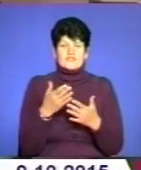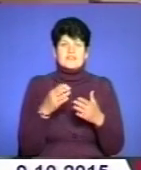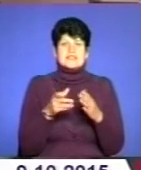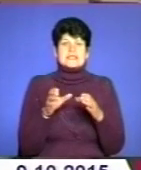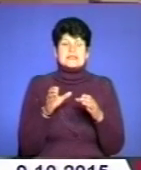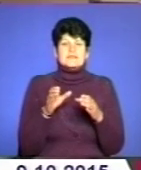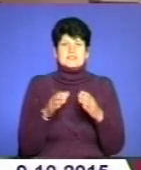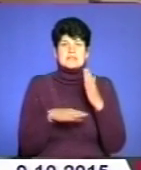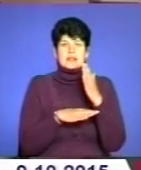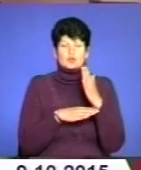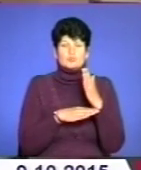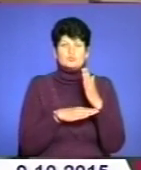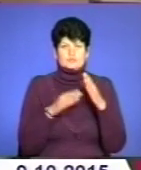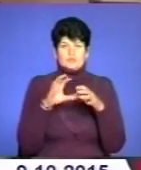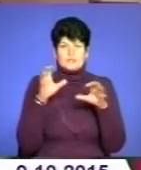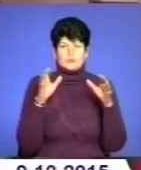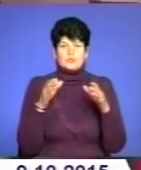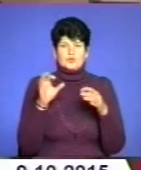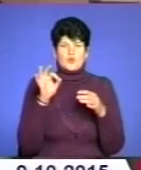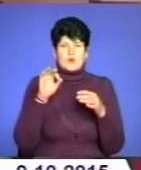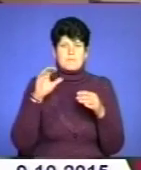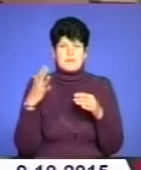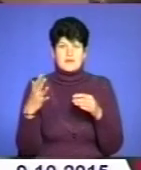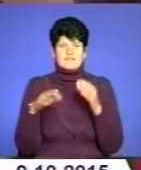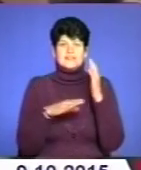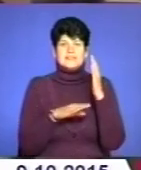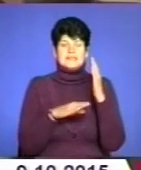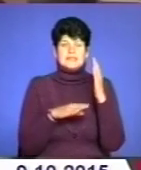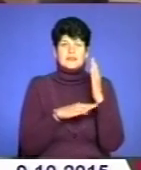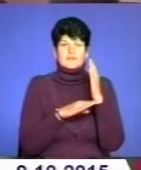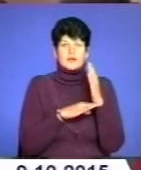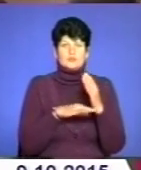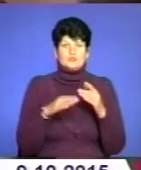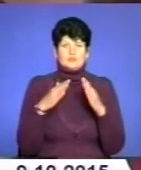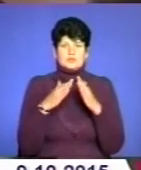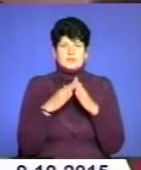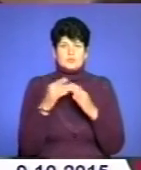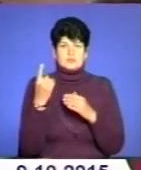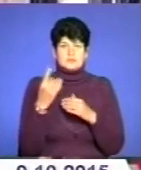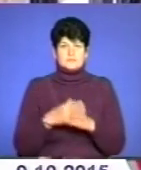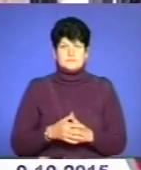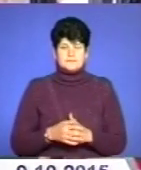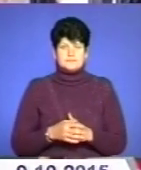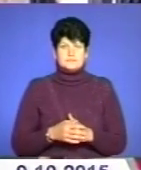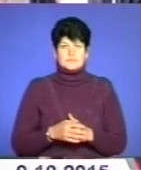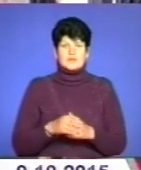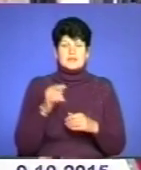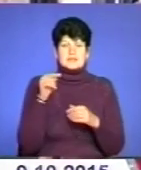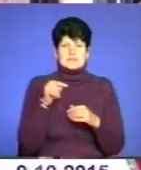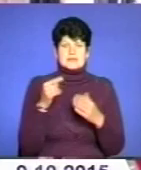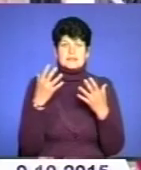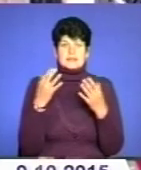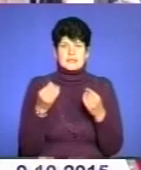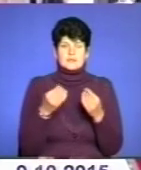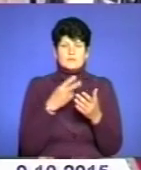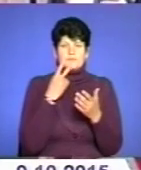будинку комфортність 0,5, то в дерев'яному будинку комфортність 1. Сьогодення диктує